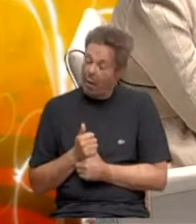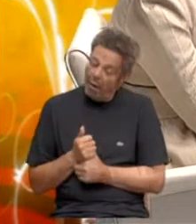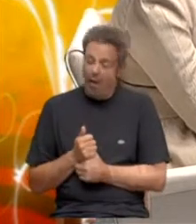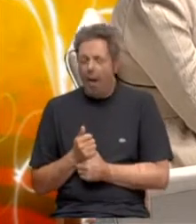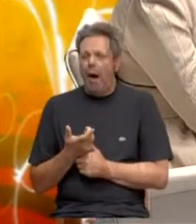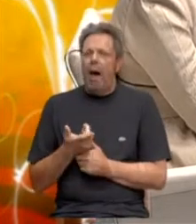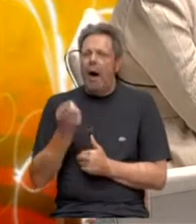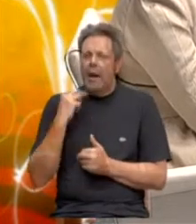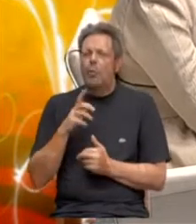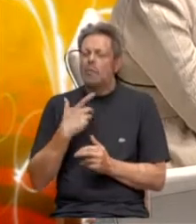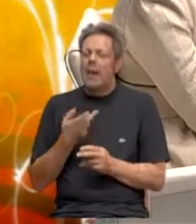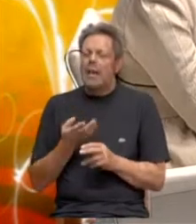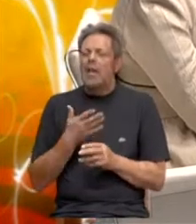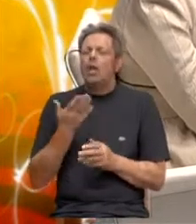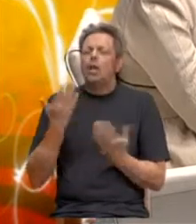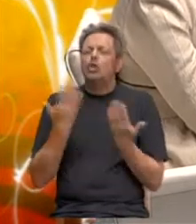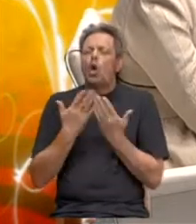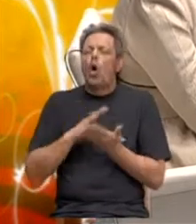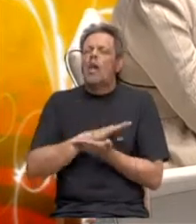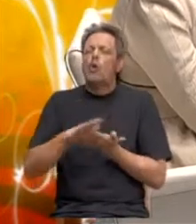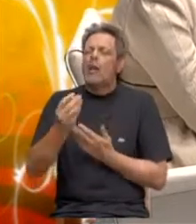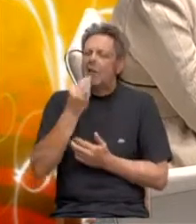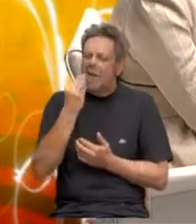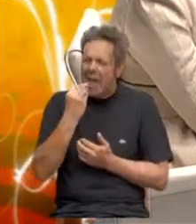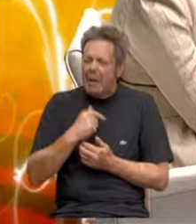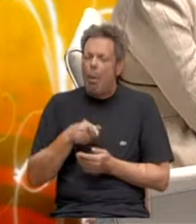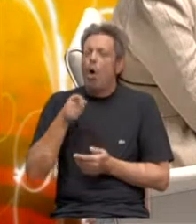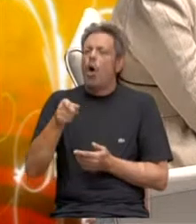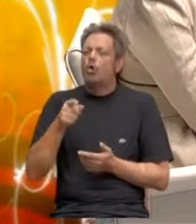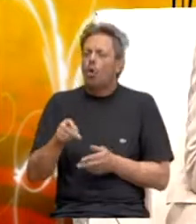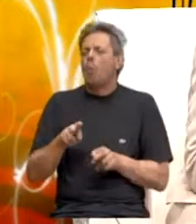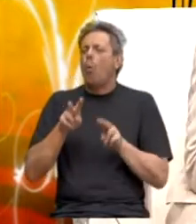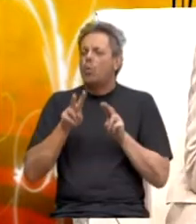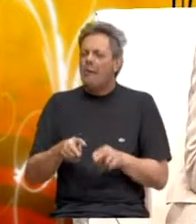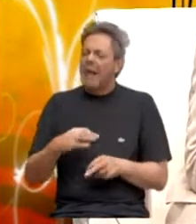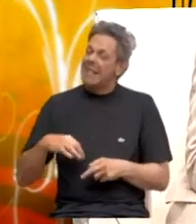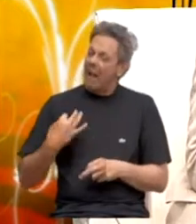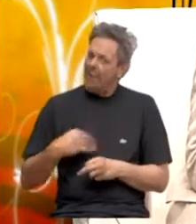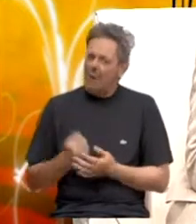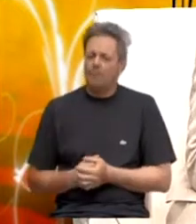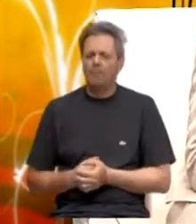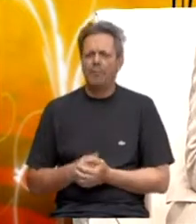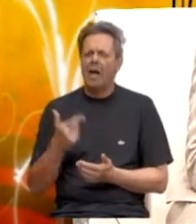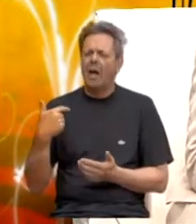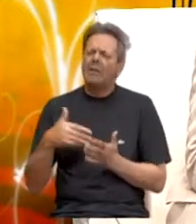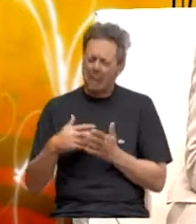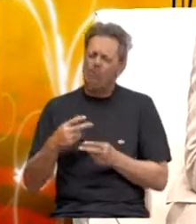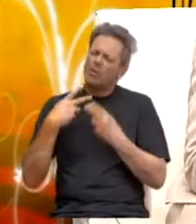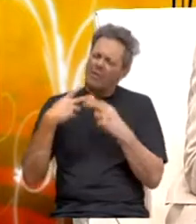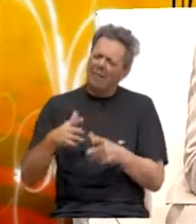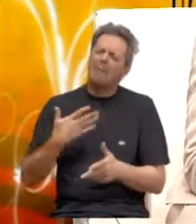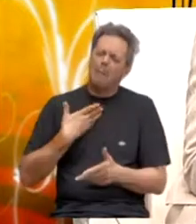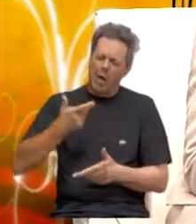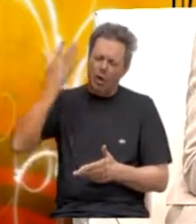što siromašnije jedemo i jednostavnije, to smo u stvari zdraviji i potentniji. Tako je. Treba se vratiti onom što su nekad jeli naše stare. Naše